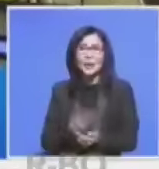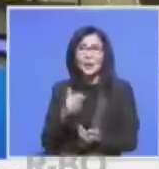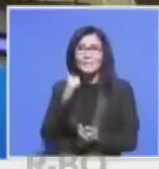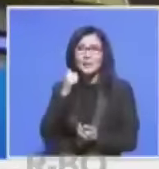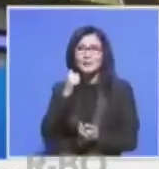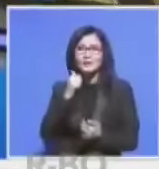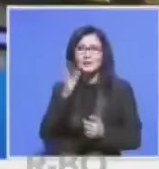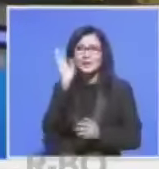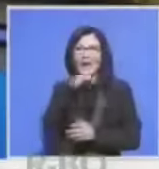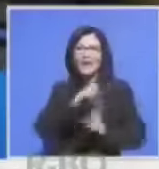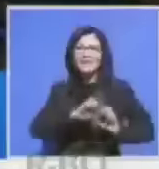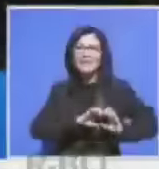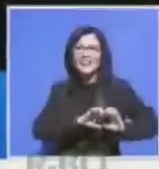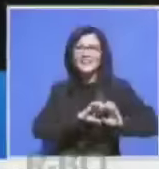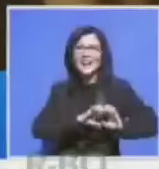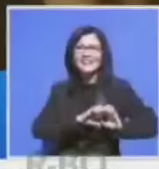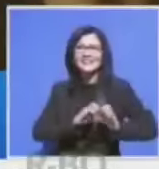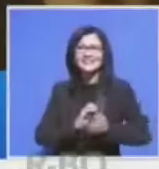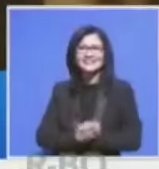dia liputannya.